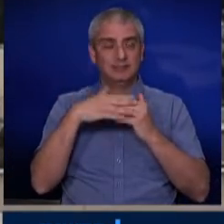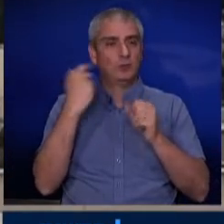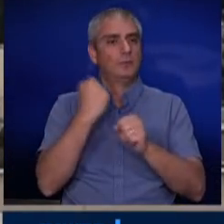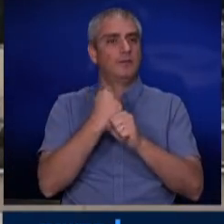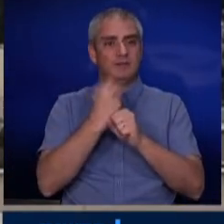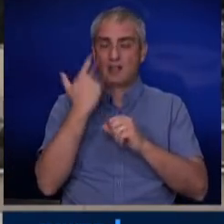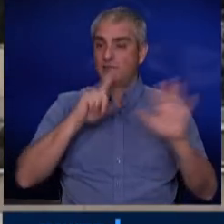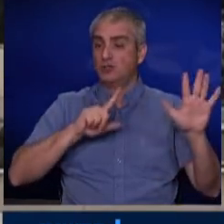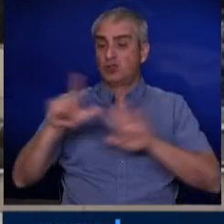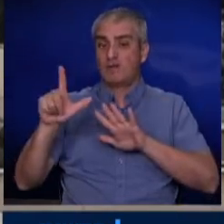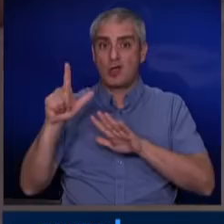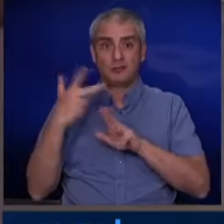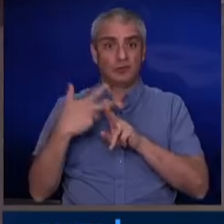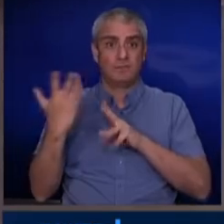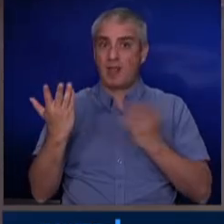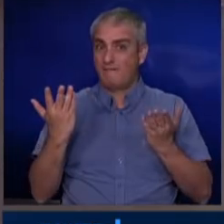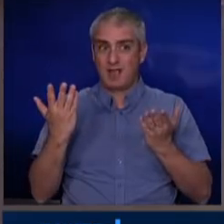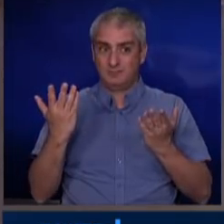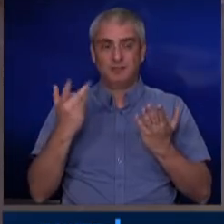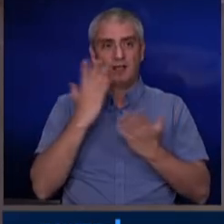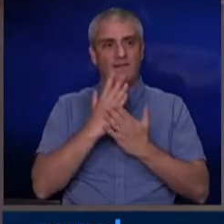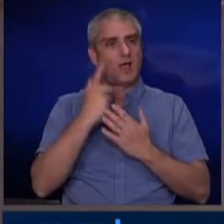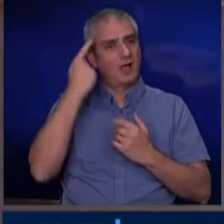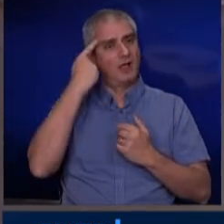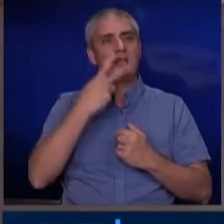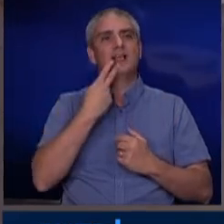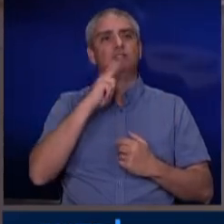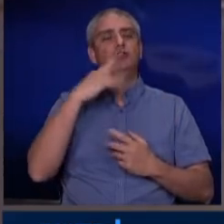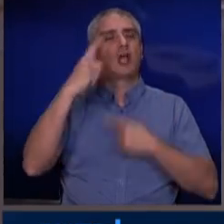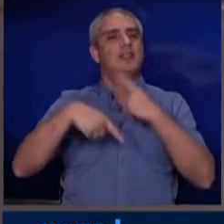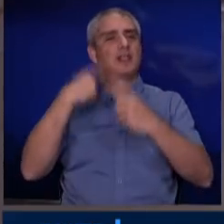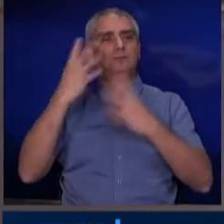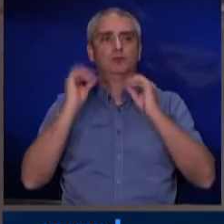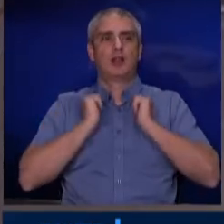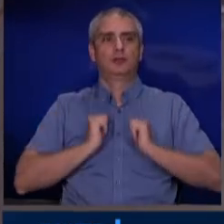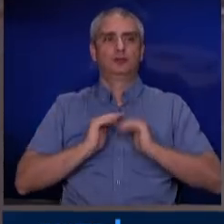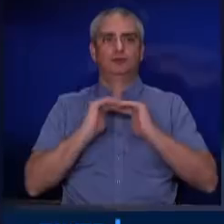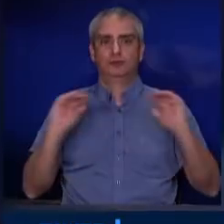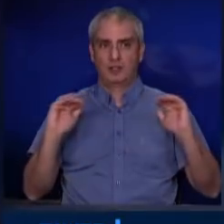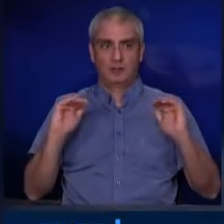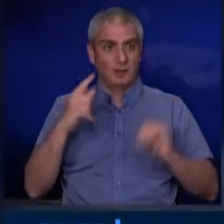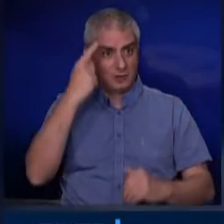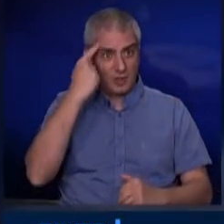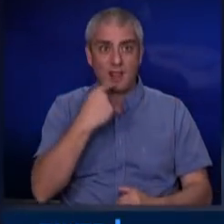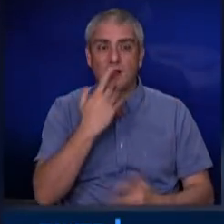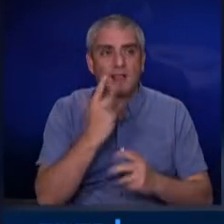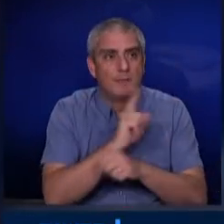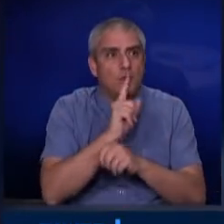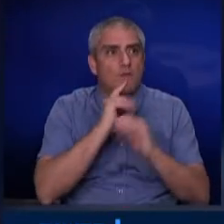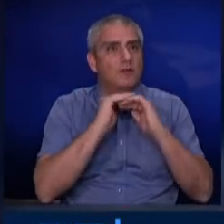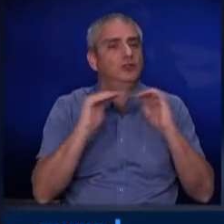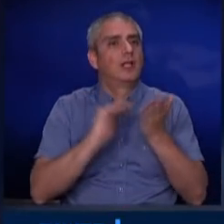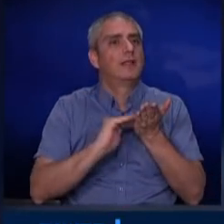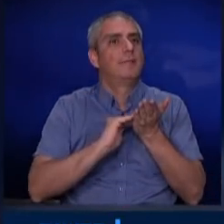החומות לפני 7 חודשים בלבד, היה כבר מי שהבטיח כמה שנים של שקט. אתה יודע להגדיר את תקופת השקט